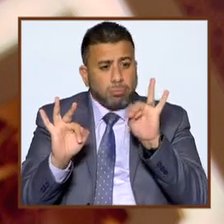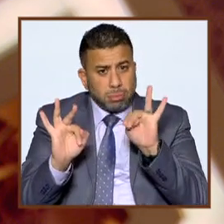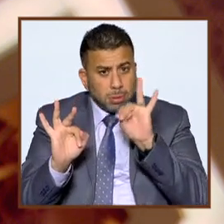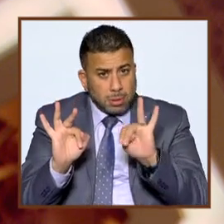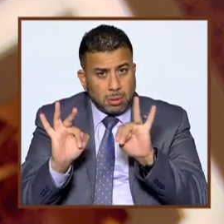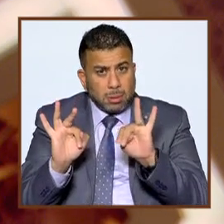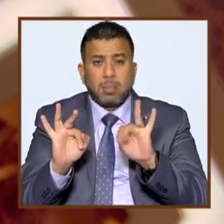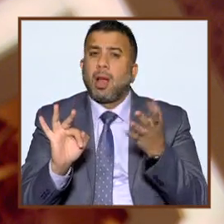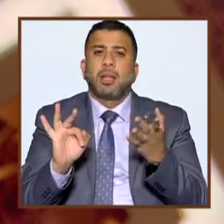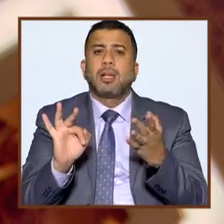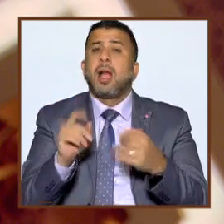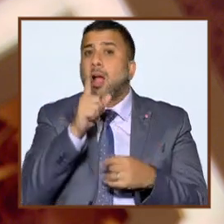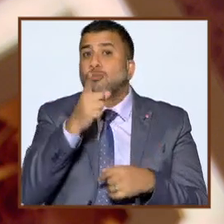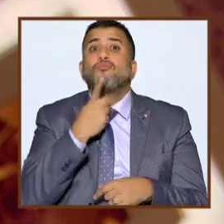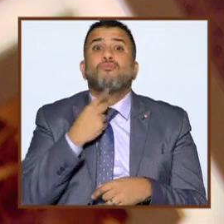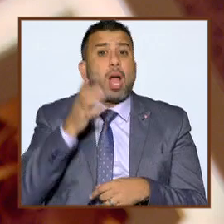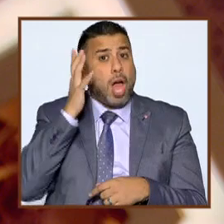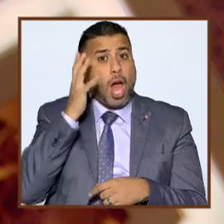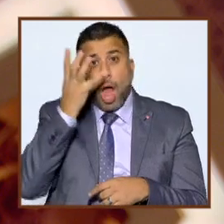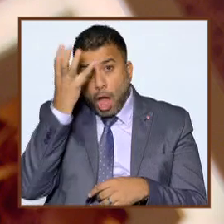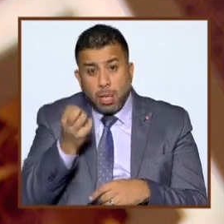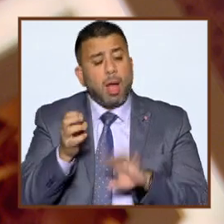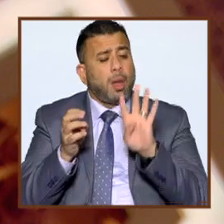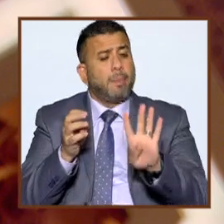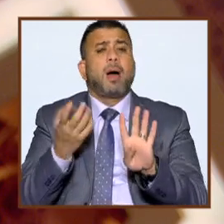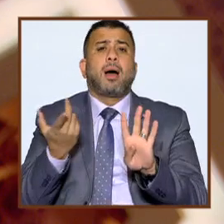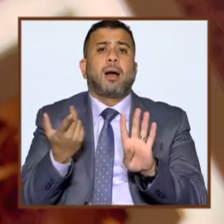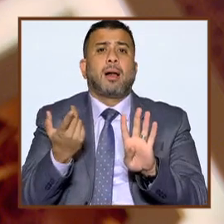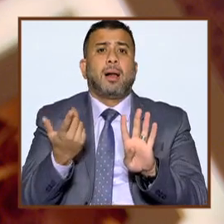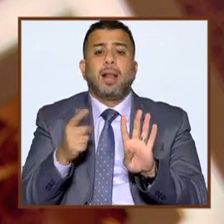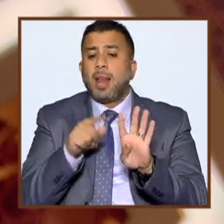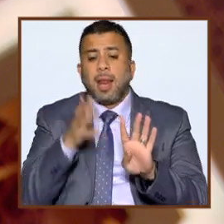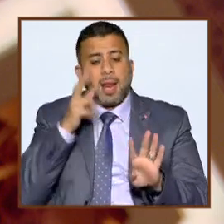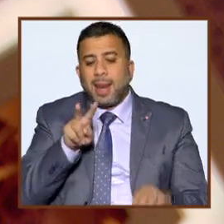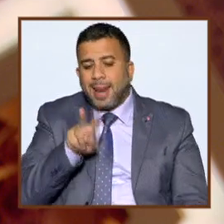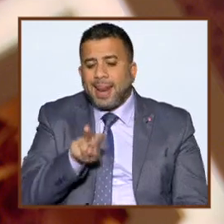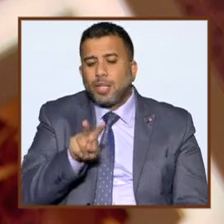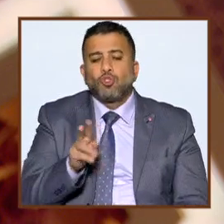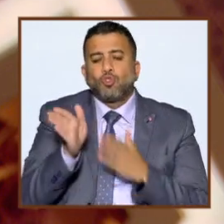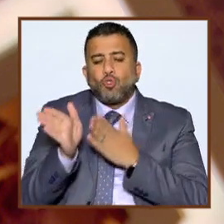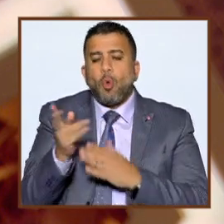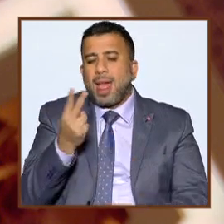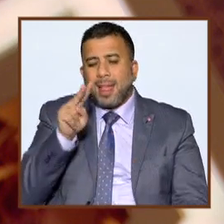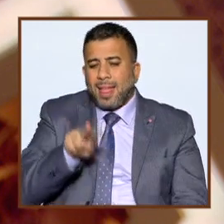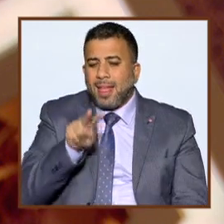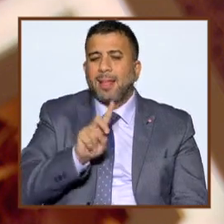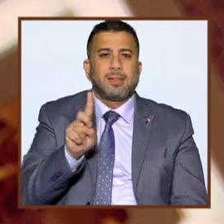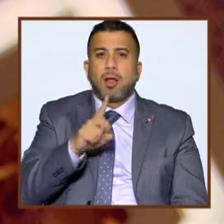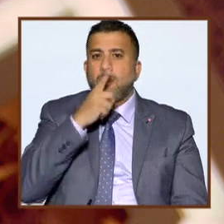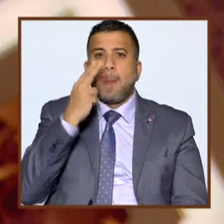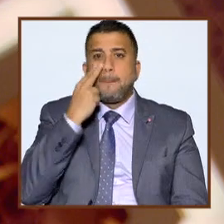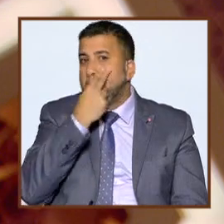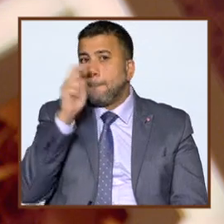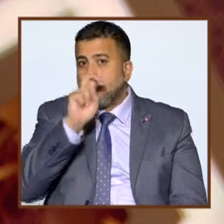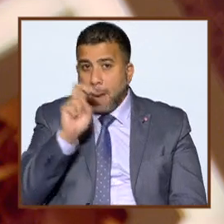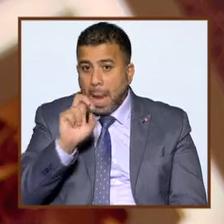كان يصلي السنن الرواتب في السفر، فأنت مستقبلا تصلين المغرب 3 ركعات